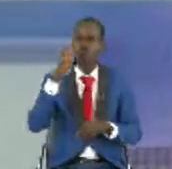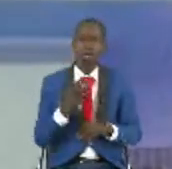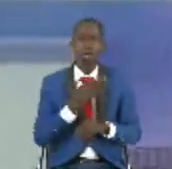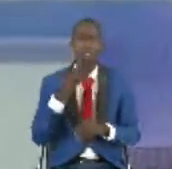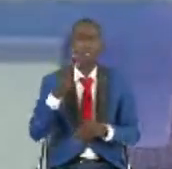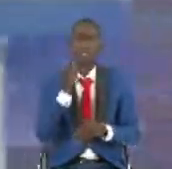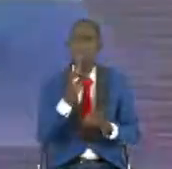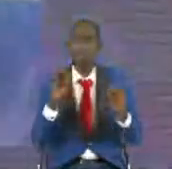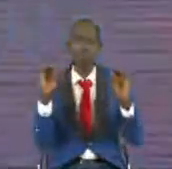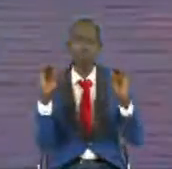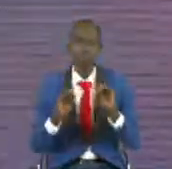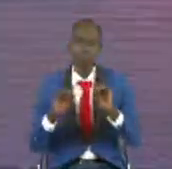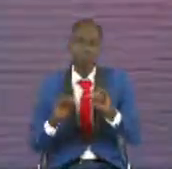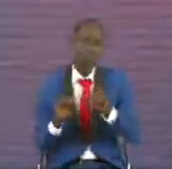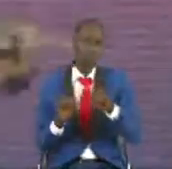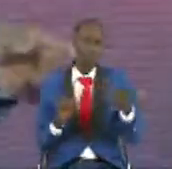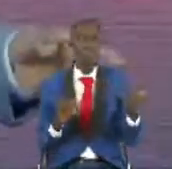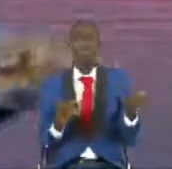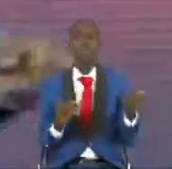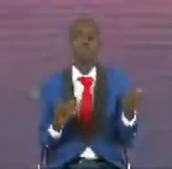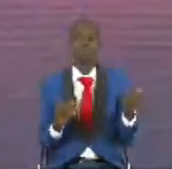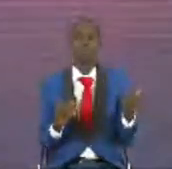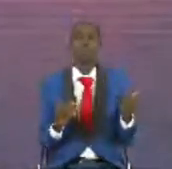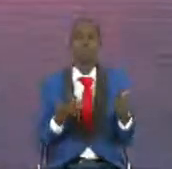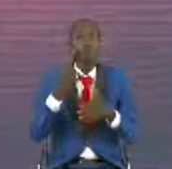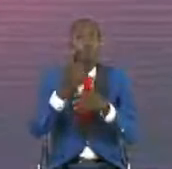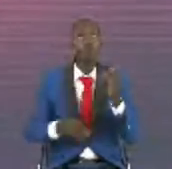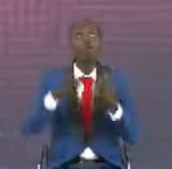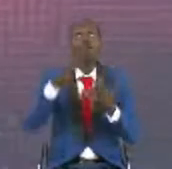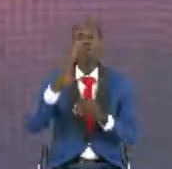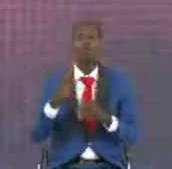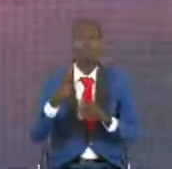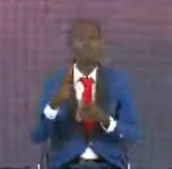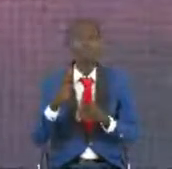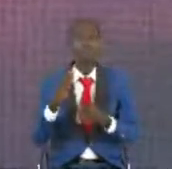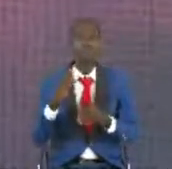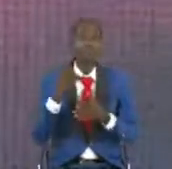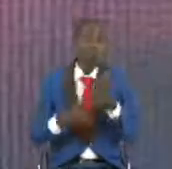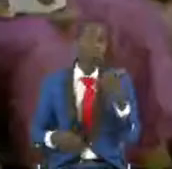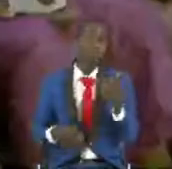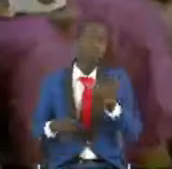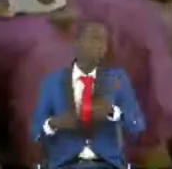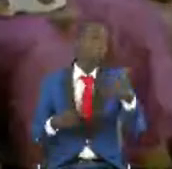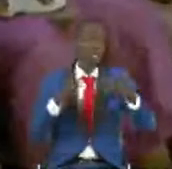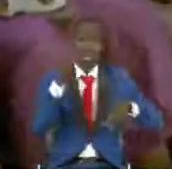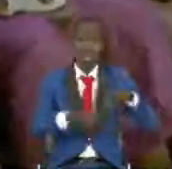d'autre. Ce que les autres ne peuvent pas faire, c'est moi l'Éternel, il le